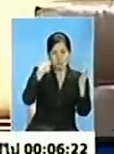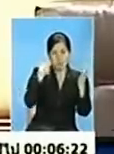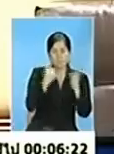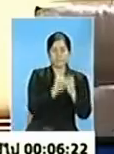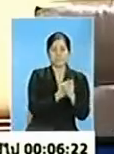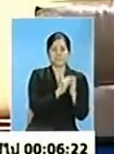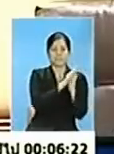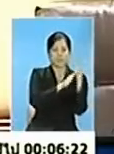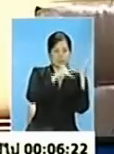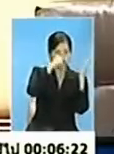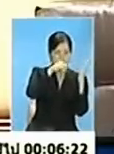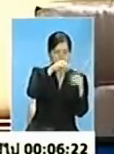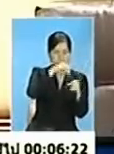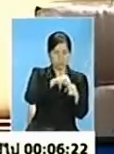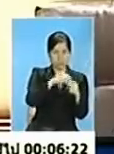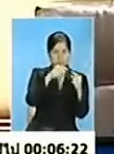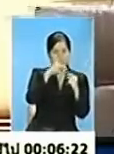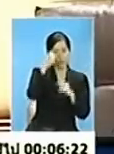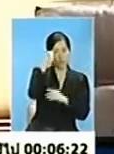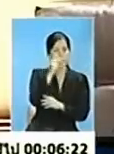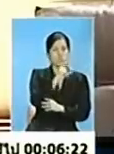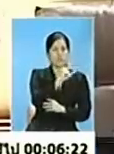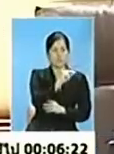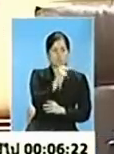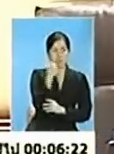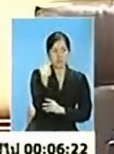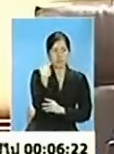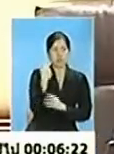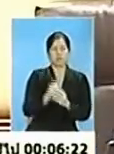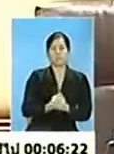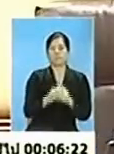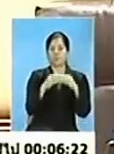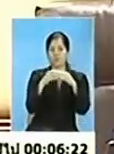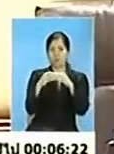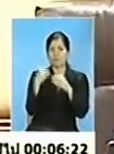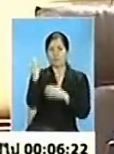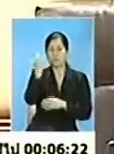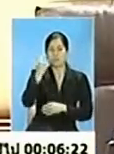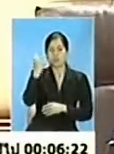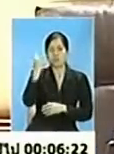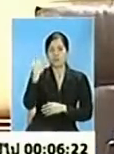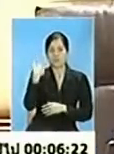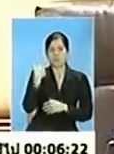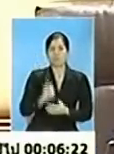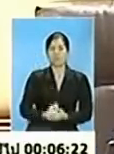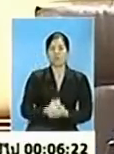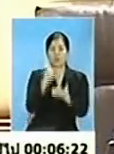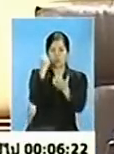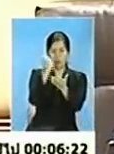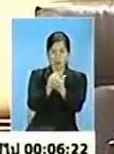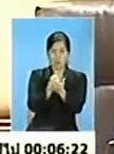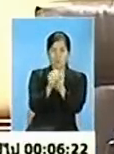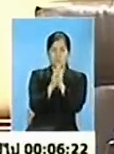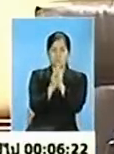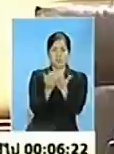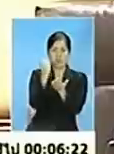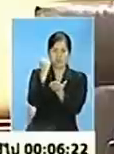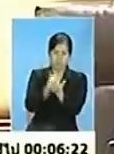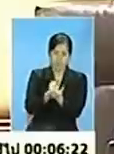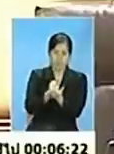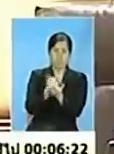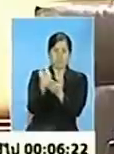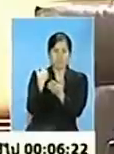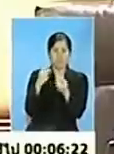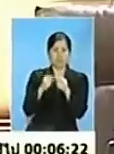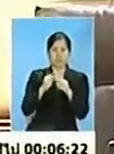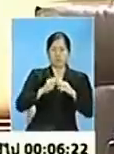วันแล้วนักท่องเที่ยวเอาพาสปอร์ตไปสแตมป์ออกสแตมป์เข้าโดยตัวนักท่องเที่ยวไม่